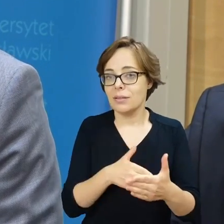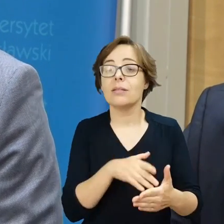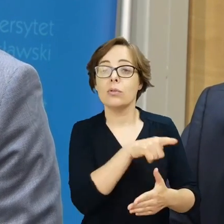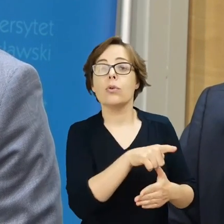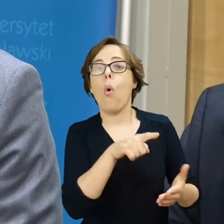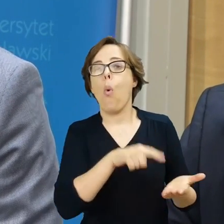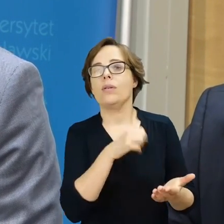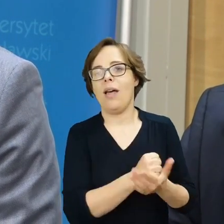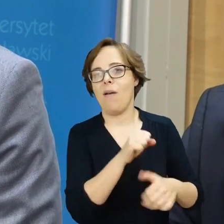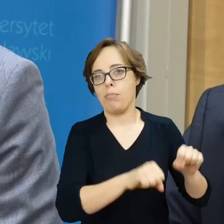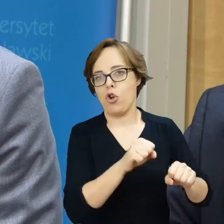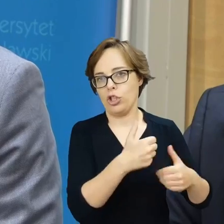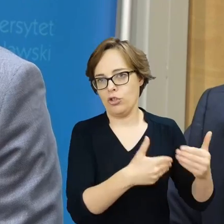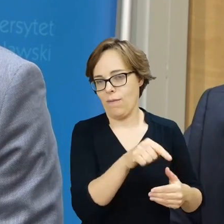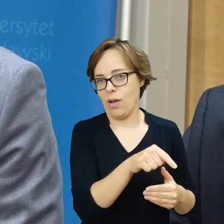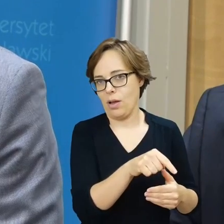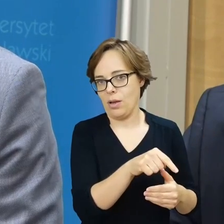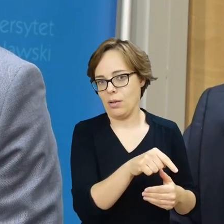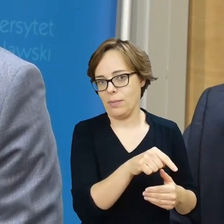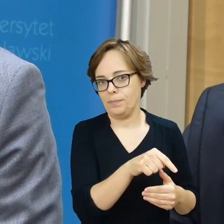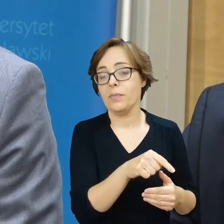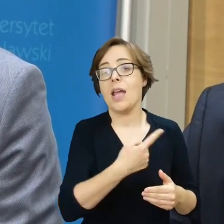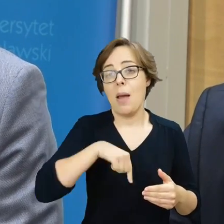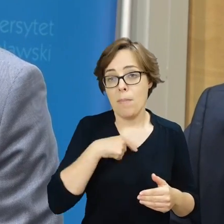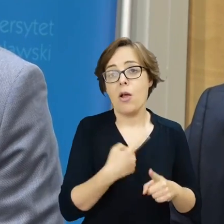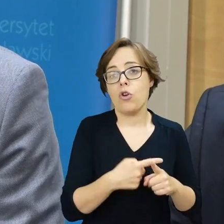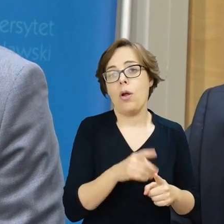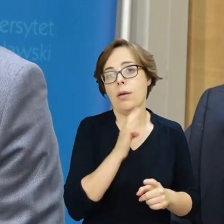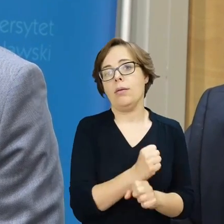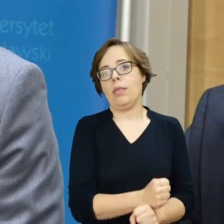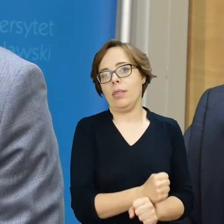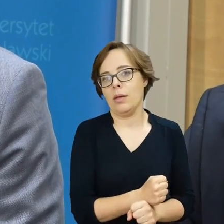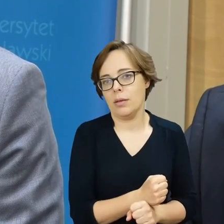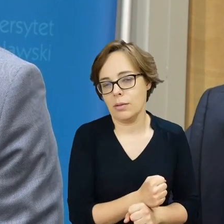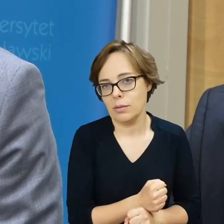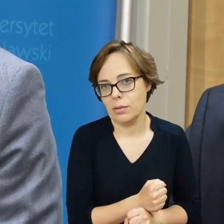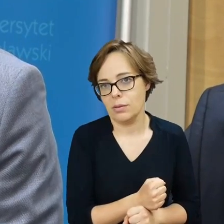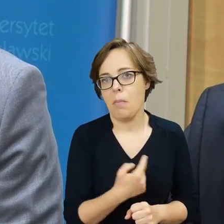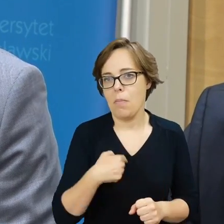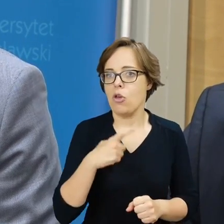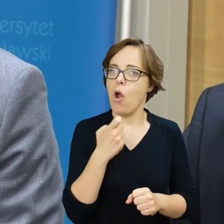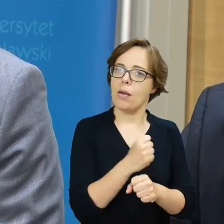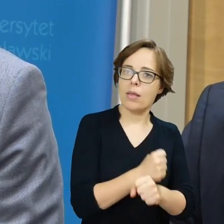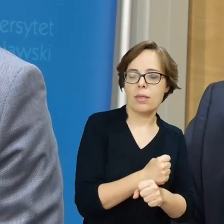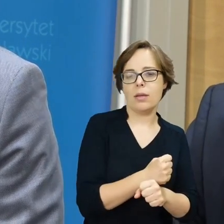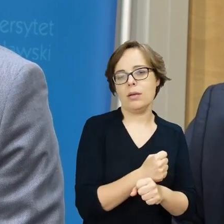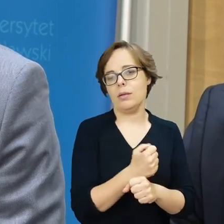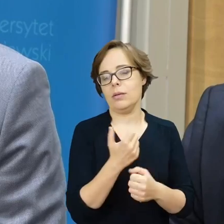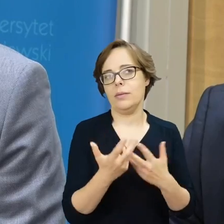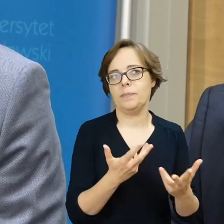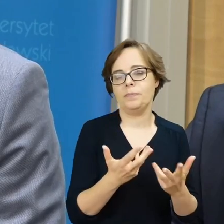nie ma sporu między nami, tylko procesowa. My mamy związane ręce tutaj bardzo mocno, gdy chodzi o narzędzia rozpoznania takiej